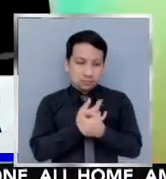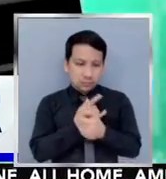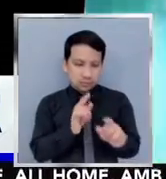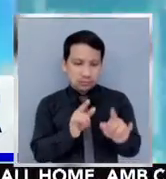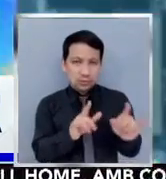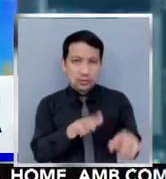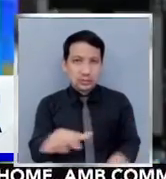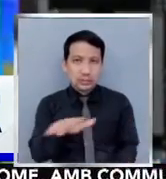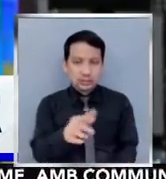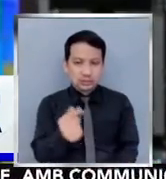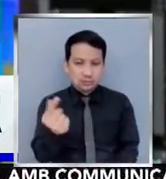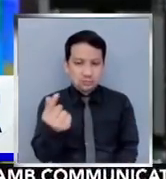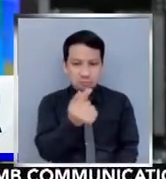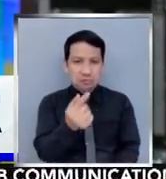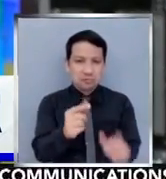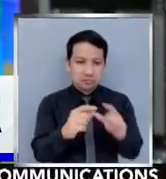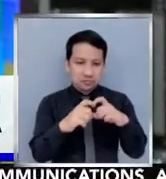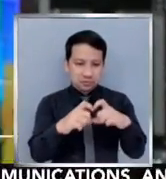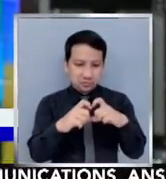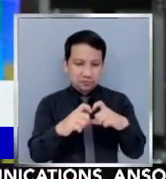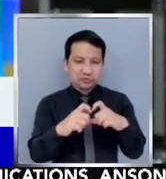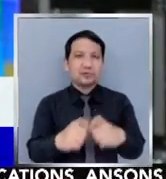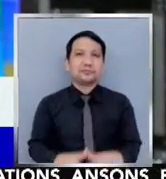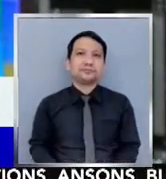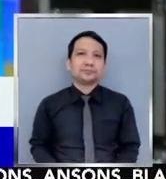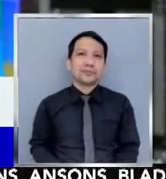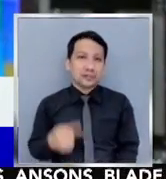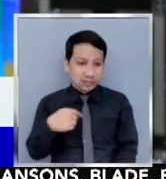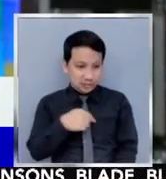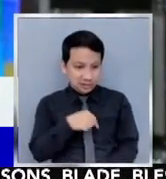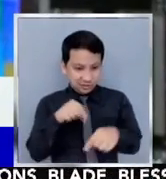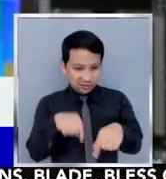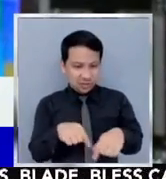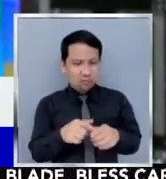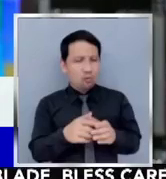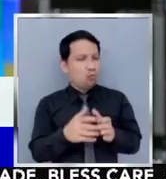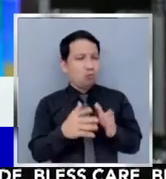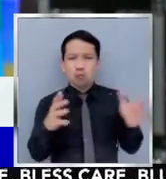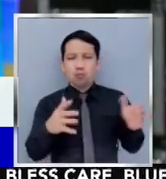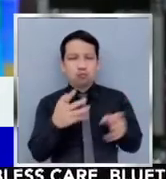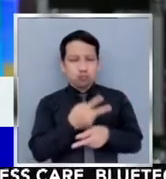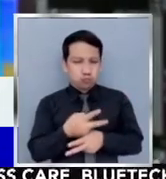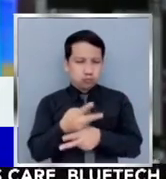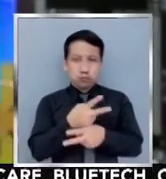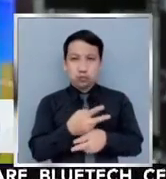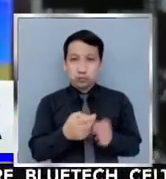Kapuso. Sobrang alaga talaga. Nakita naman natin sa mga shows ko.